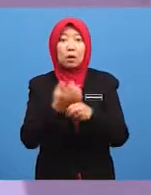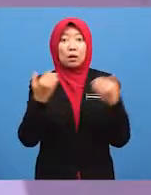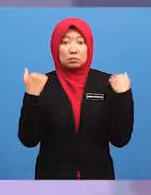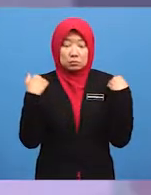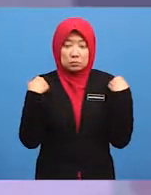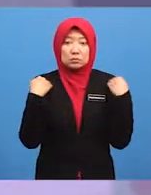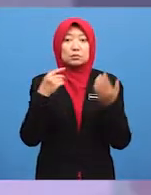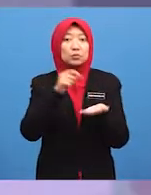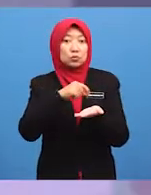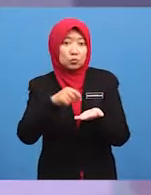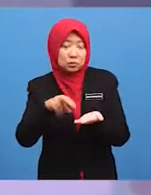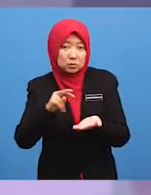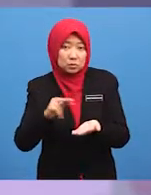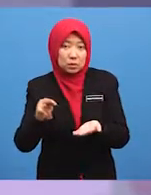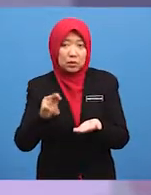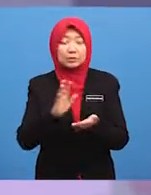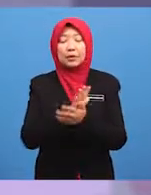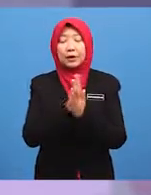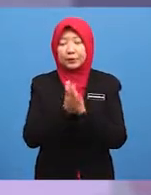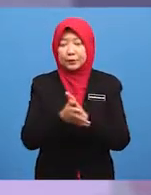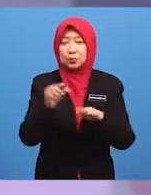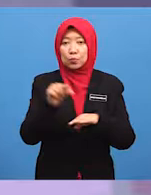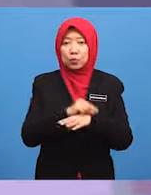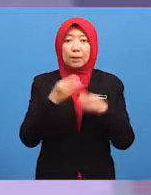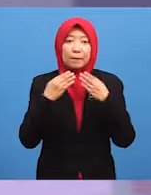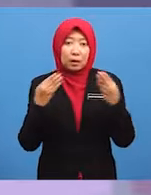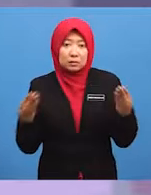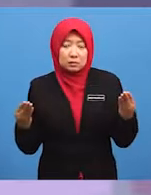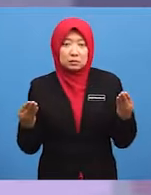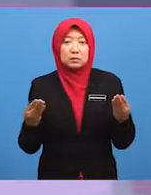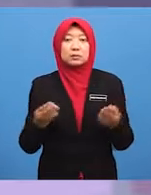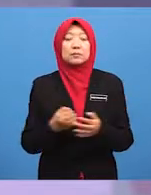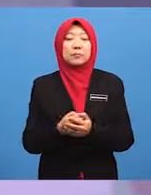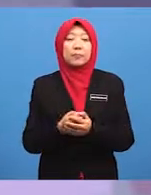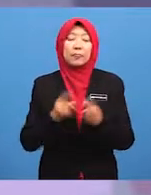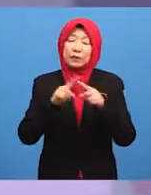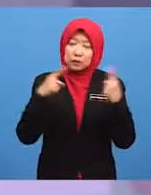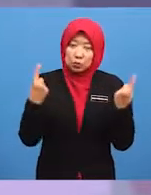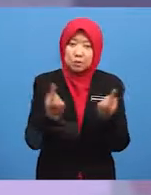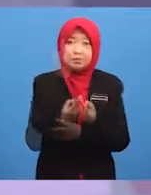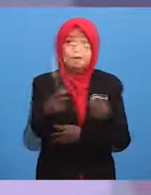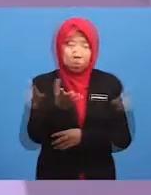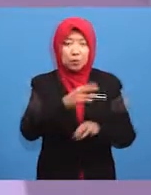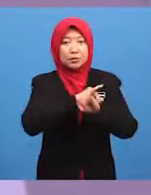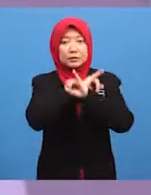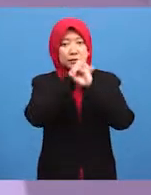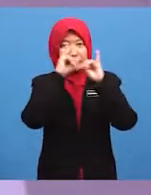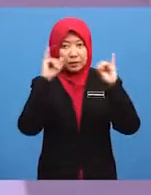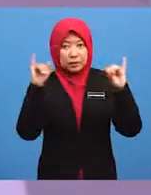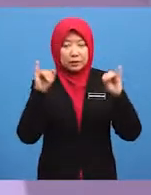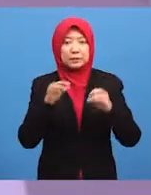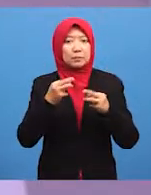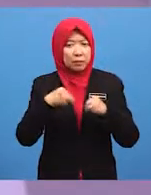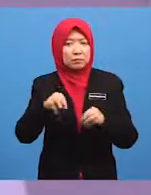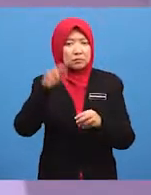tulisan. Oleh itu, penggunaan bahasa turut mengalami situasi yang sama. Masihkah